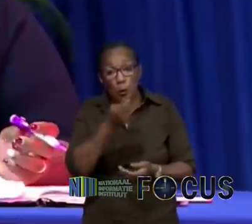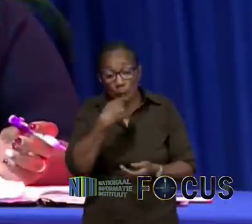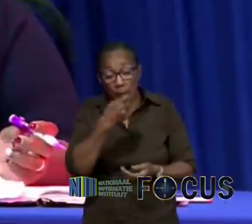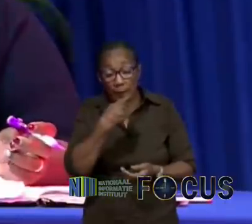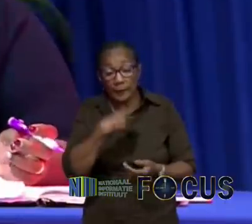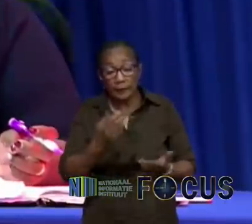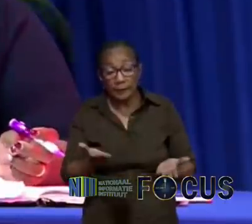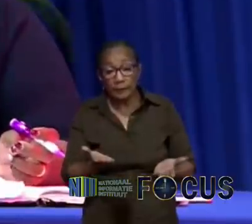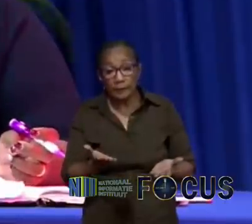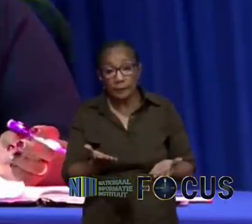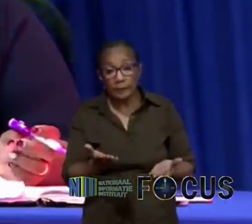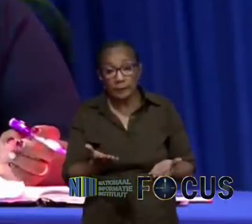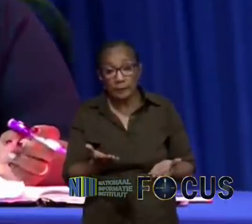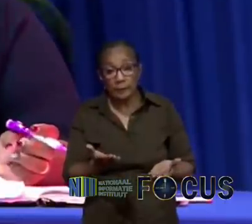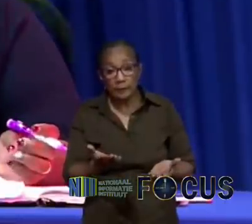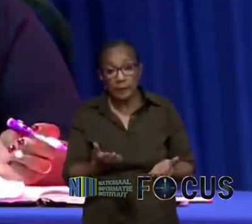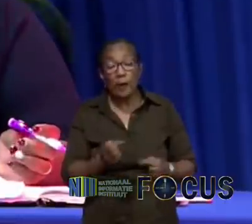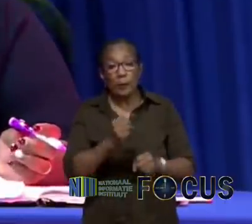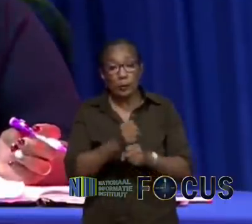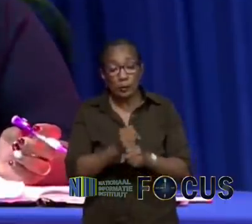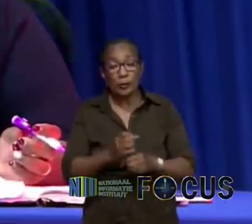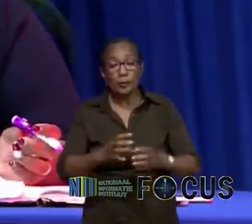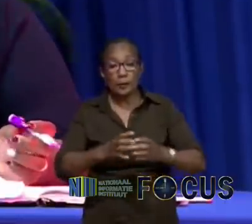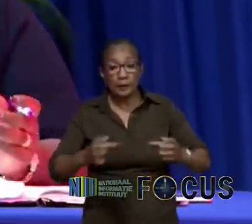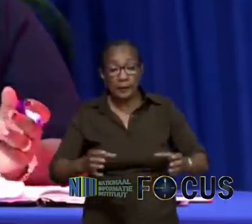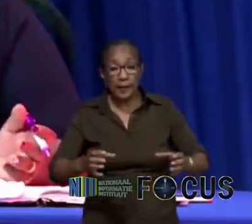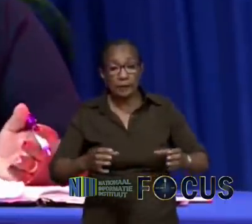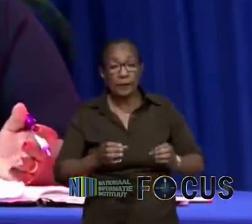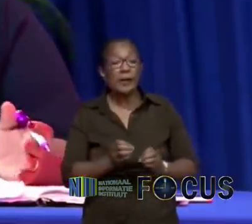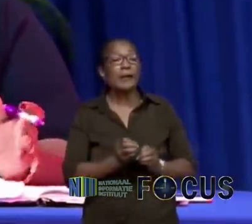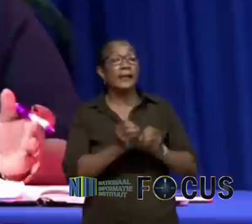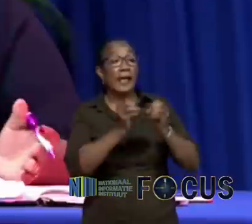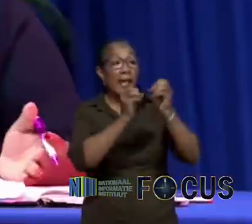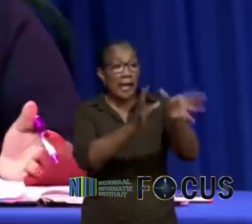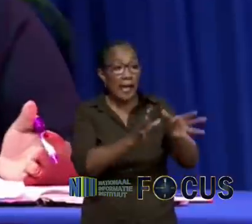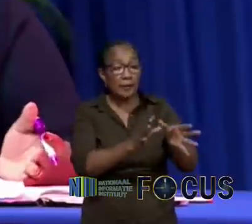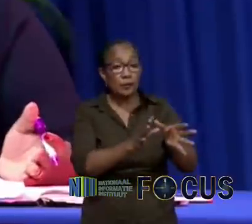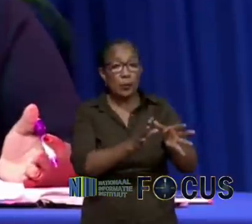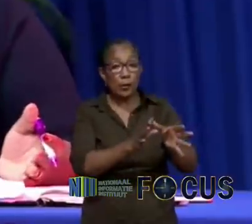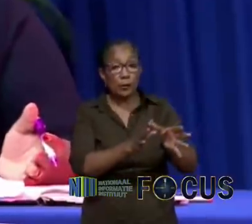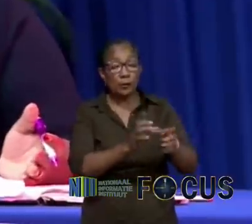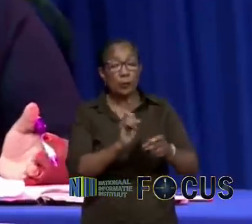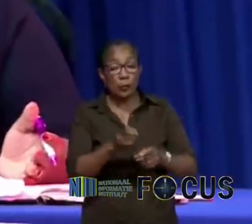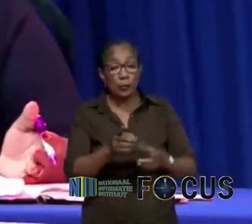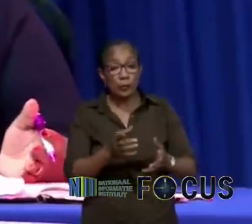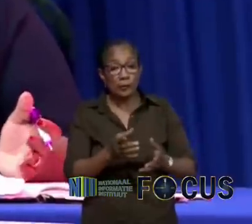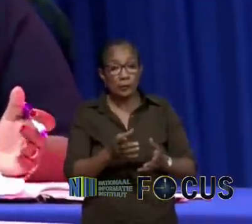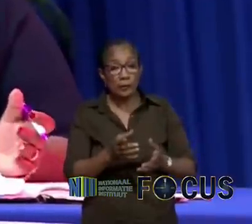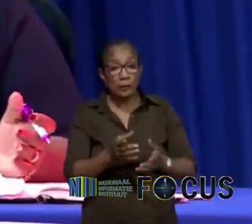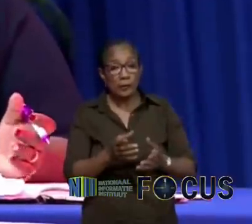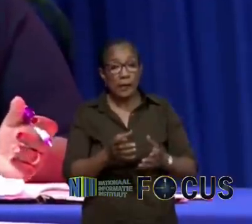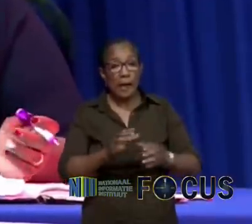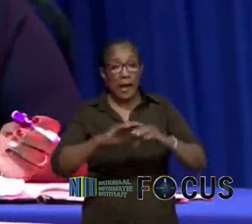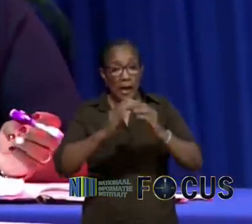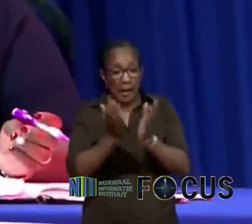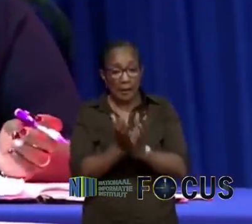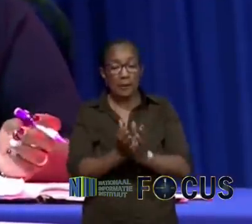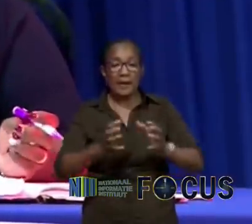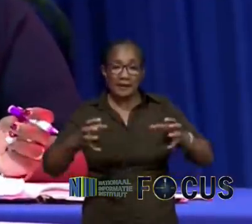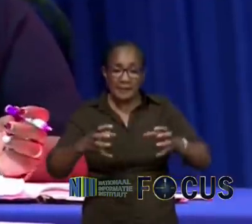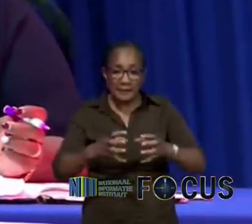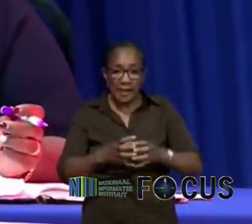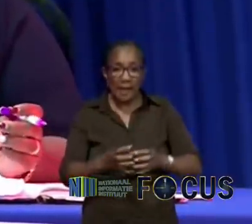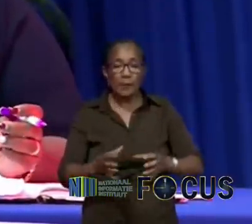voedingsmiddelen produceren, productiebedrijven die exportverplichtingen hebben, die zijn dus ondergebracht onder de